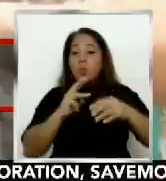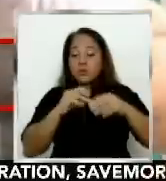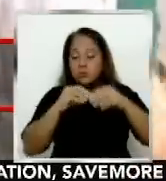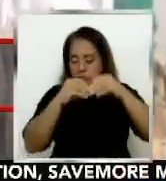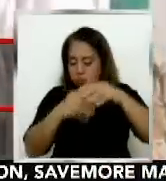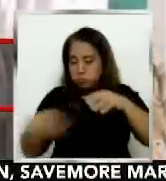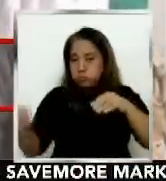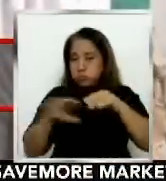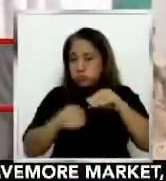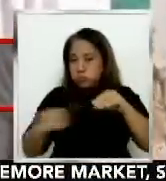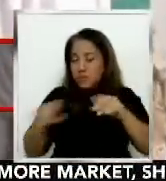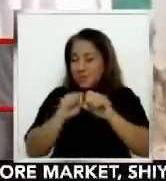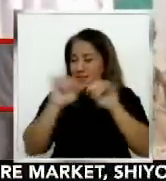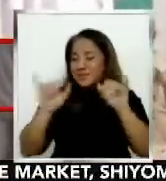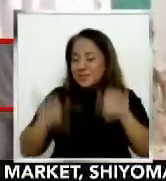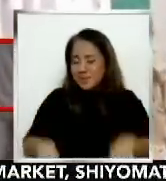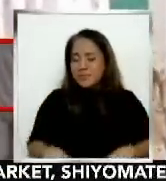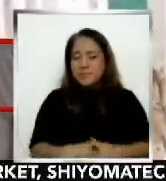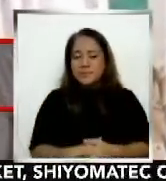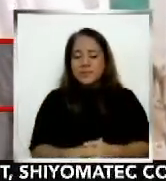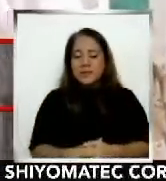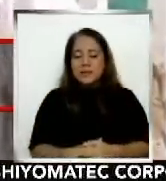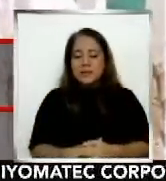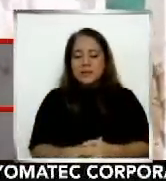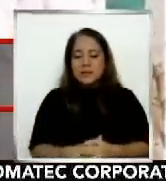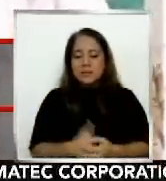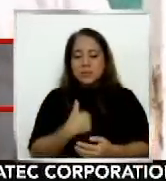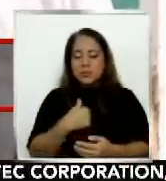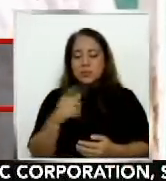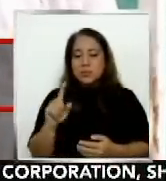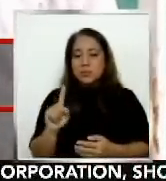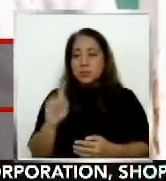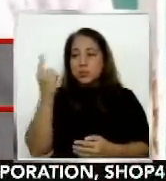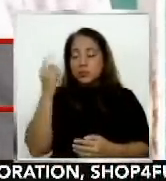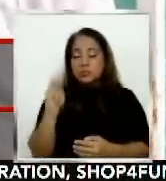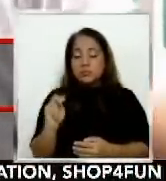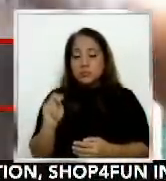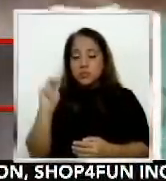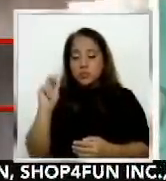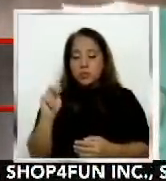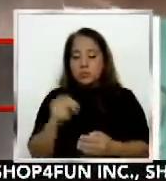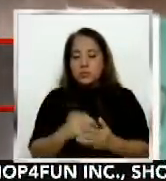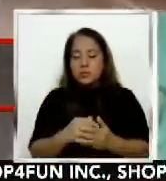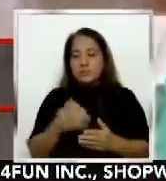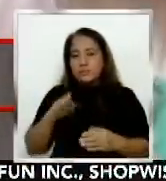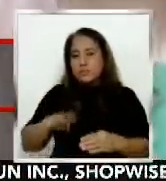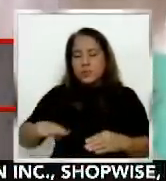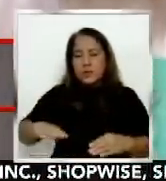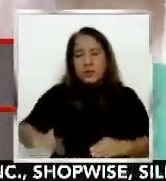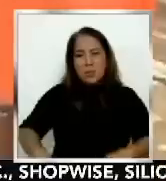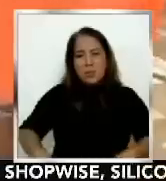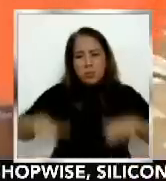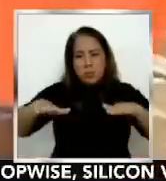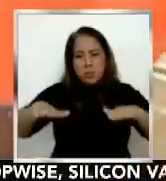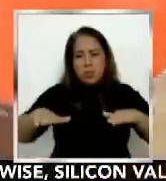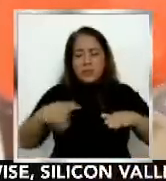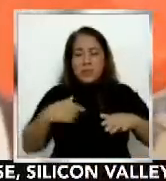Oroquieta. Sa sulod sa balay dire sa first floor, kutob tuhod. Dire sa garahe ko no, kutob ana.